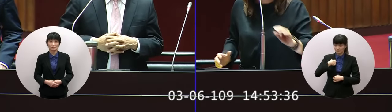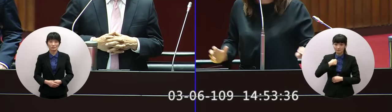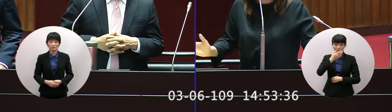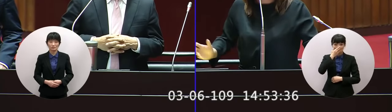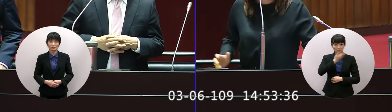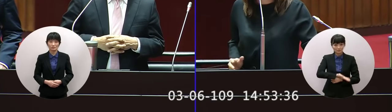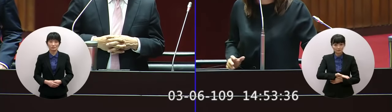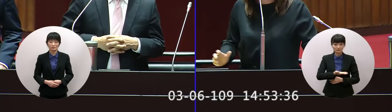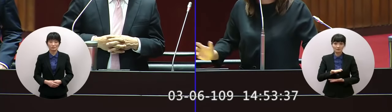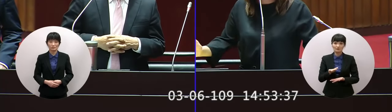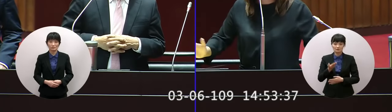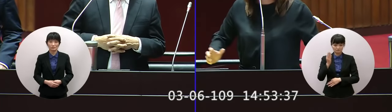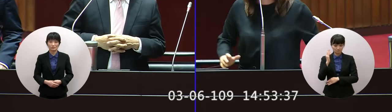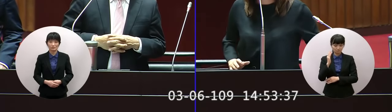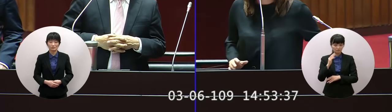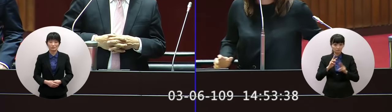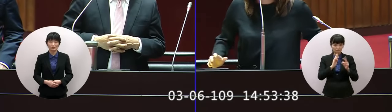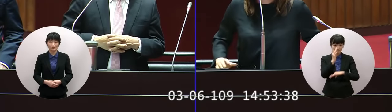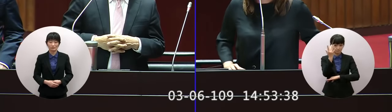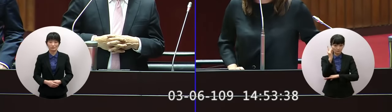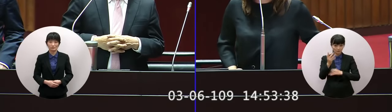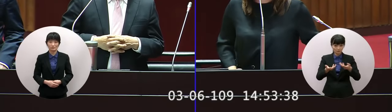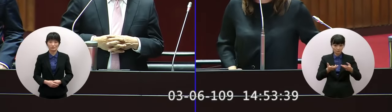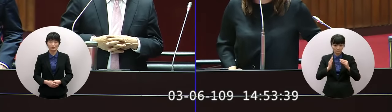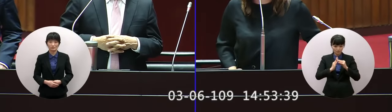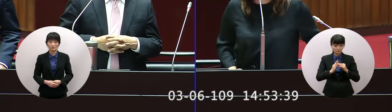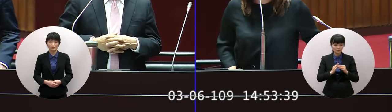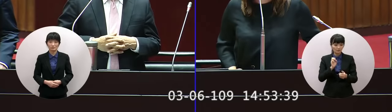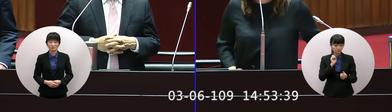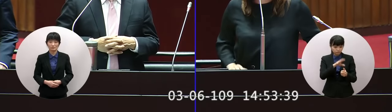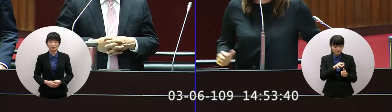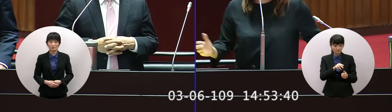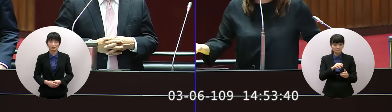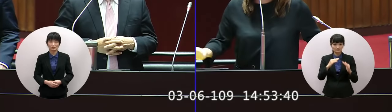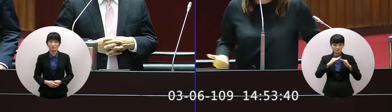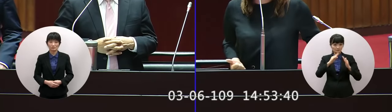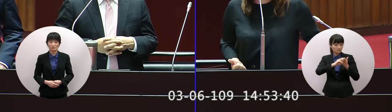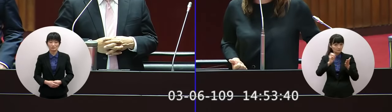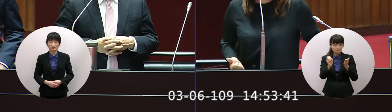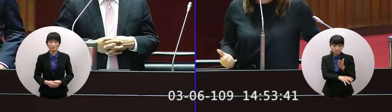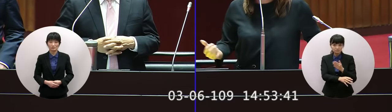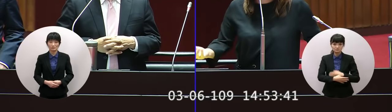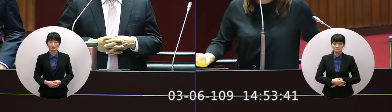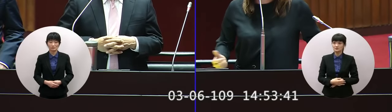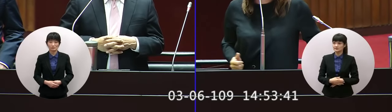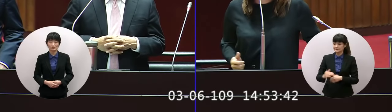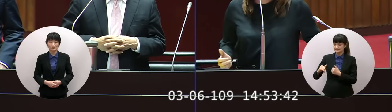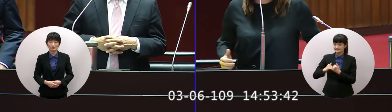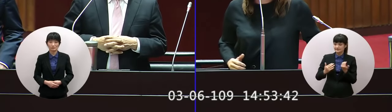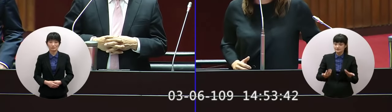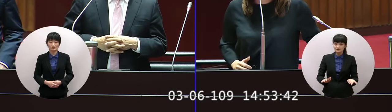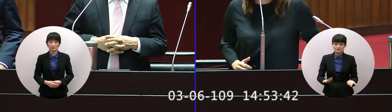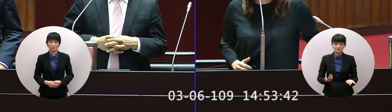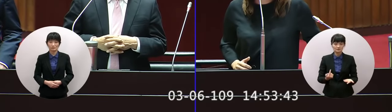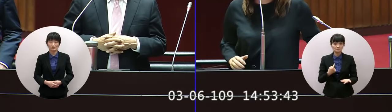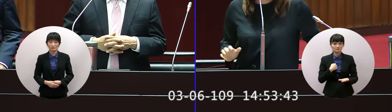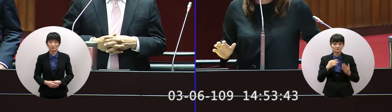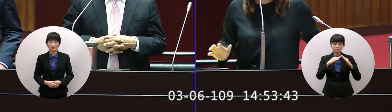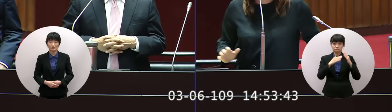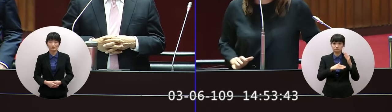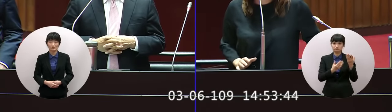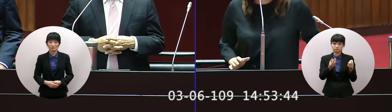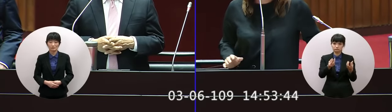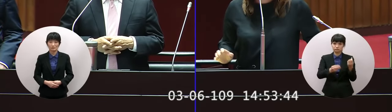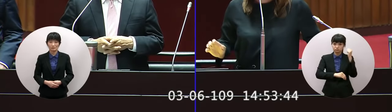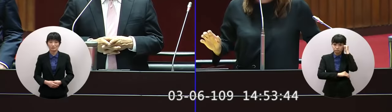政府只是很简单的说，那以后就走我们社府的路线，你没有房子住，然后你是低收入户、中低收入户，